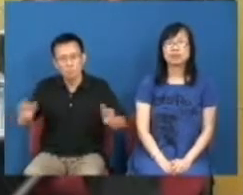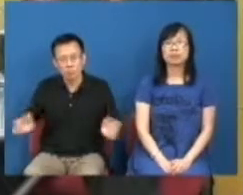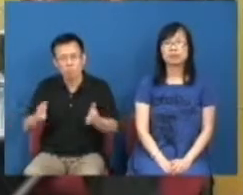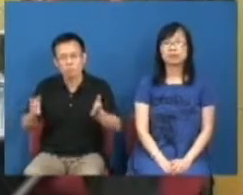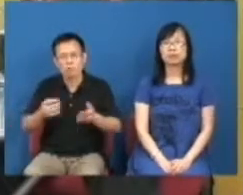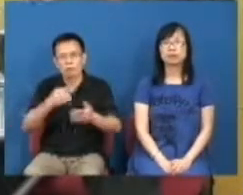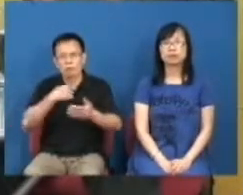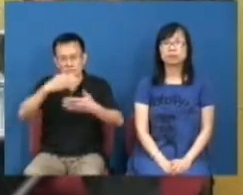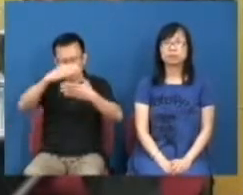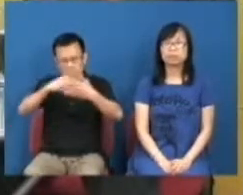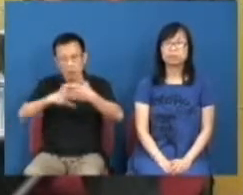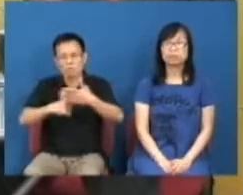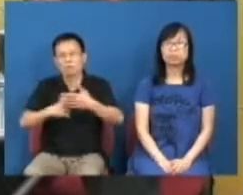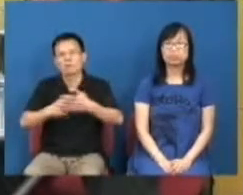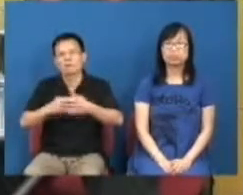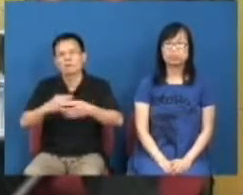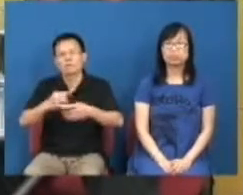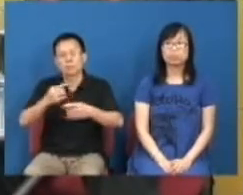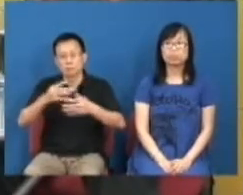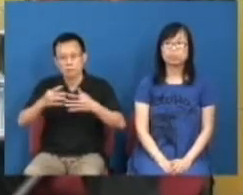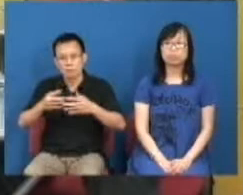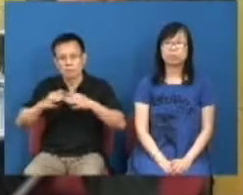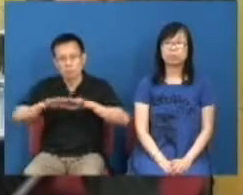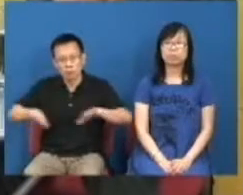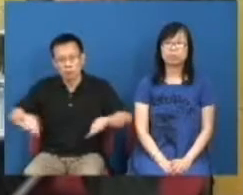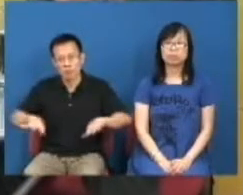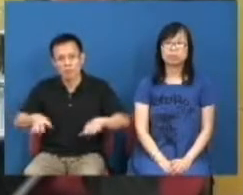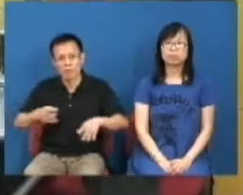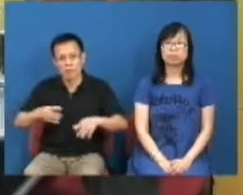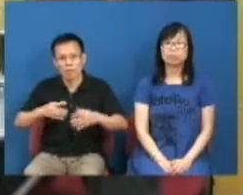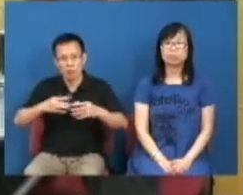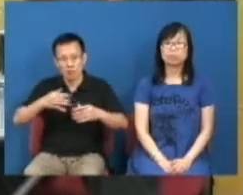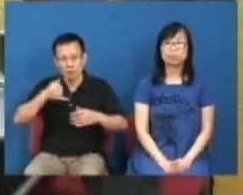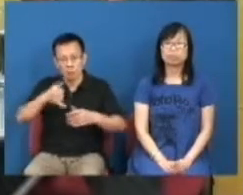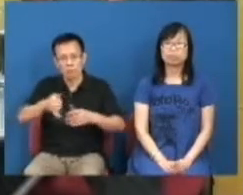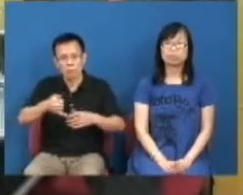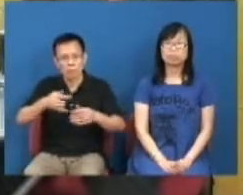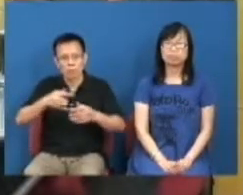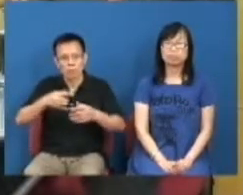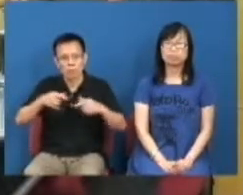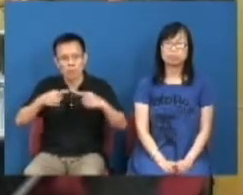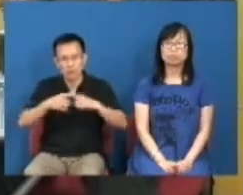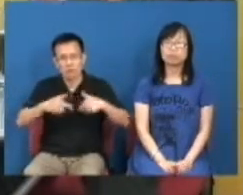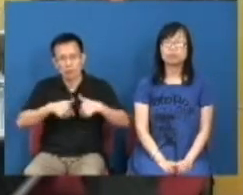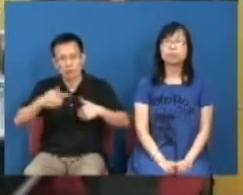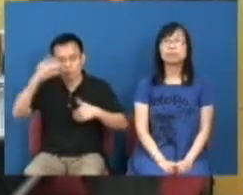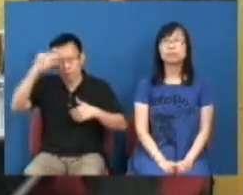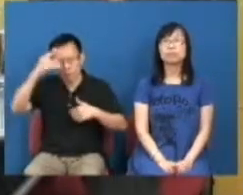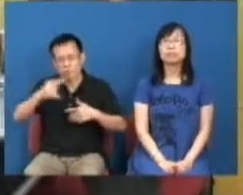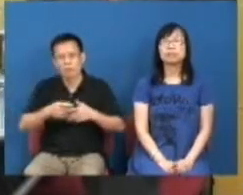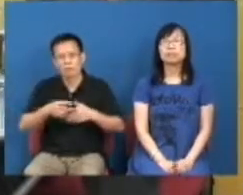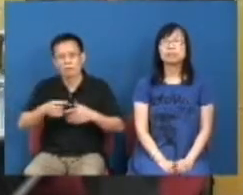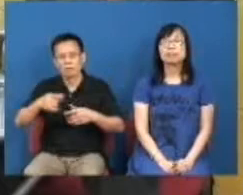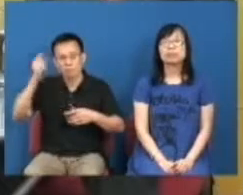咯，只要調解係入到人心，係每一日都有一個推廣活動俾到佢